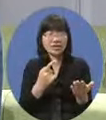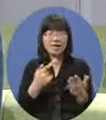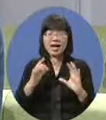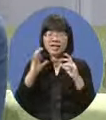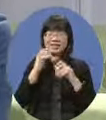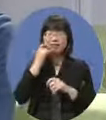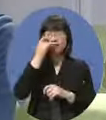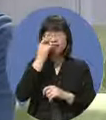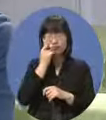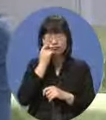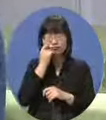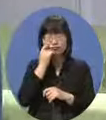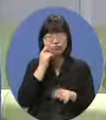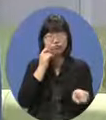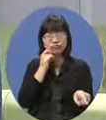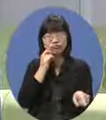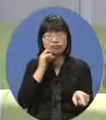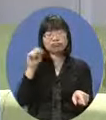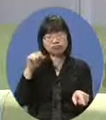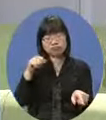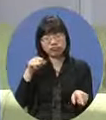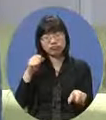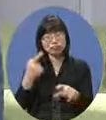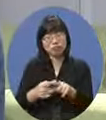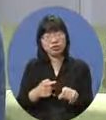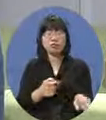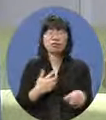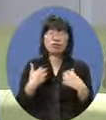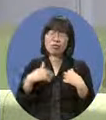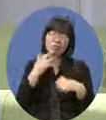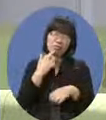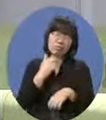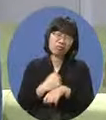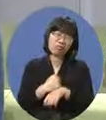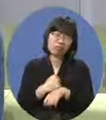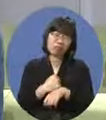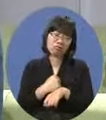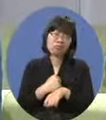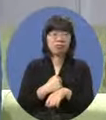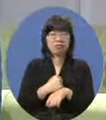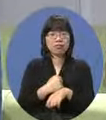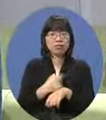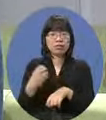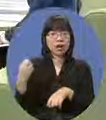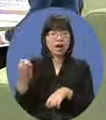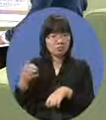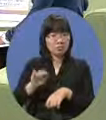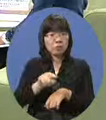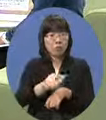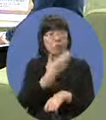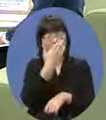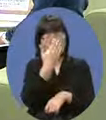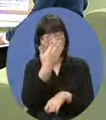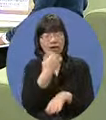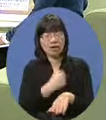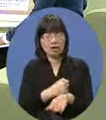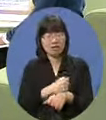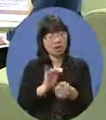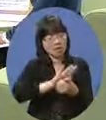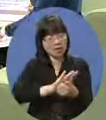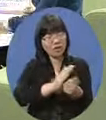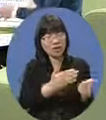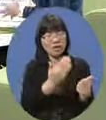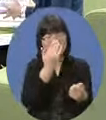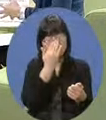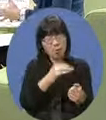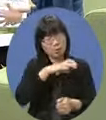그러다가 그래도 재미없어. 아 우리 할 수 있을 거야 우리 생민이는 떠올릴 수 있을 거야라고 하면서 자꾸 이렇게 격려를 해줘야죠. 아. 지루하다고 불평해도